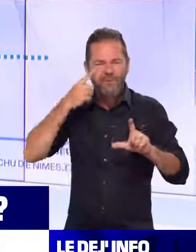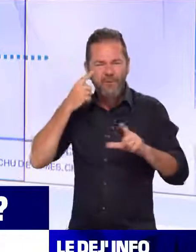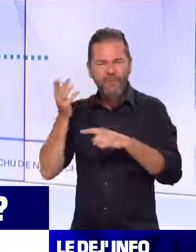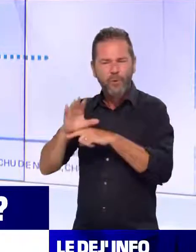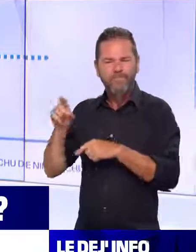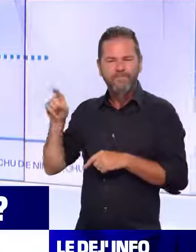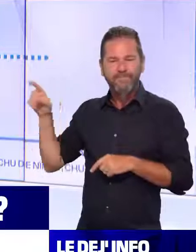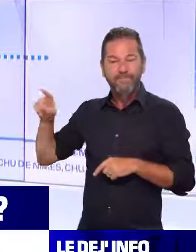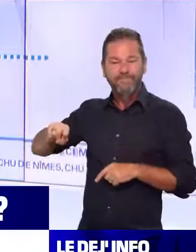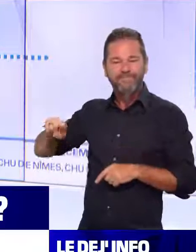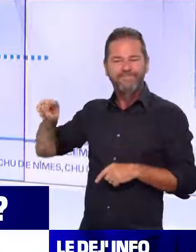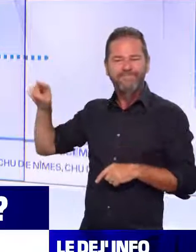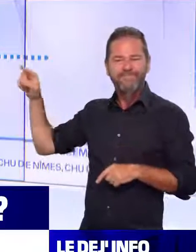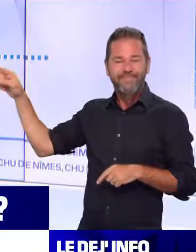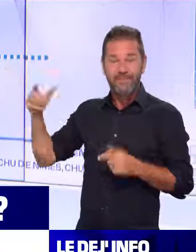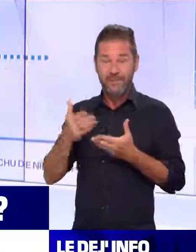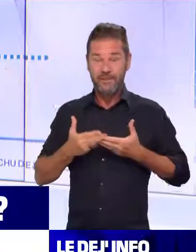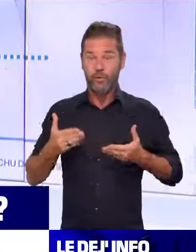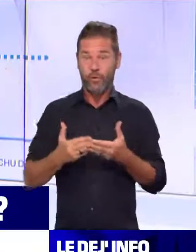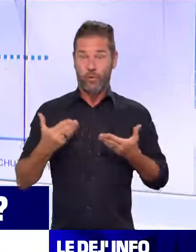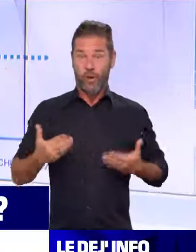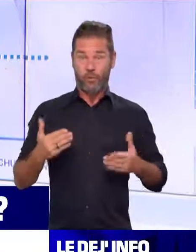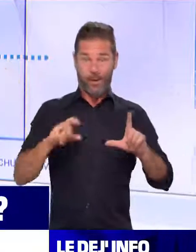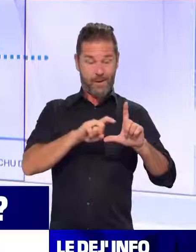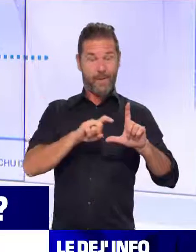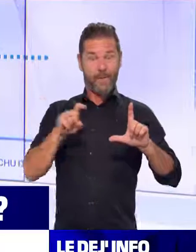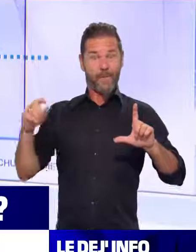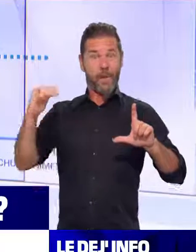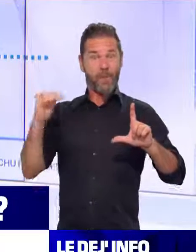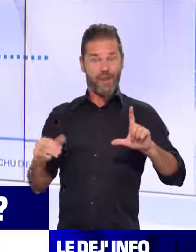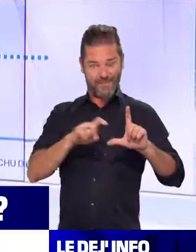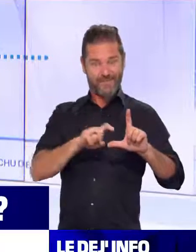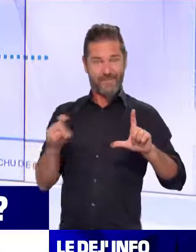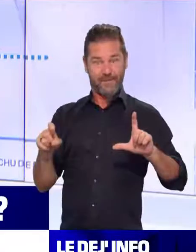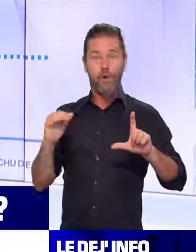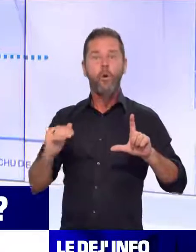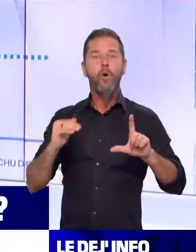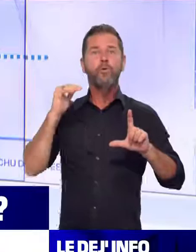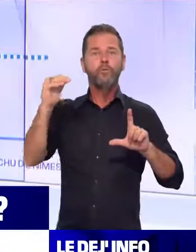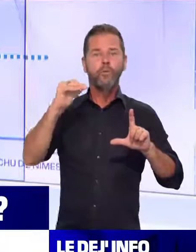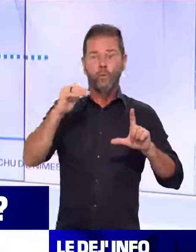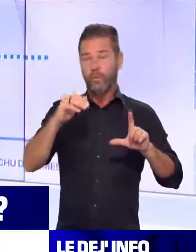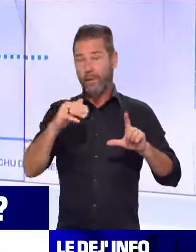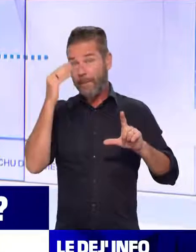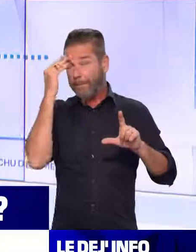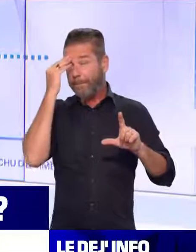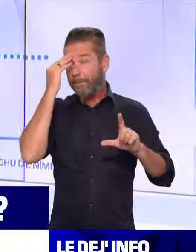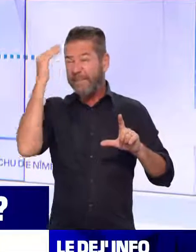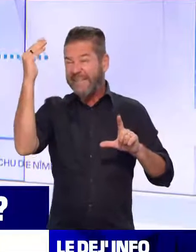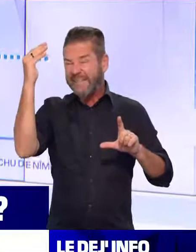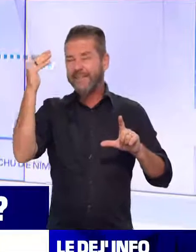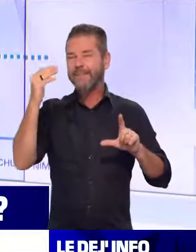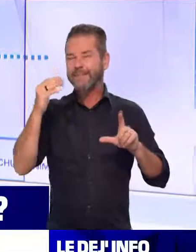c'est la situation actuelle qui est donc réelle en bas. Et au-dessus, c'est une courbe de projection si